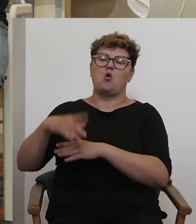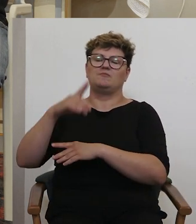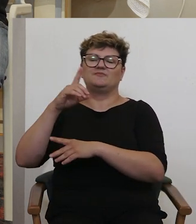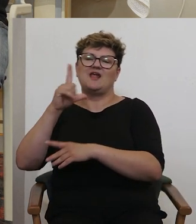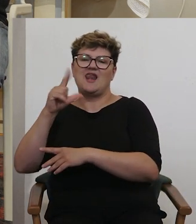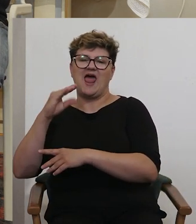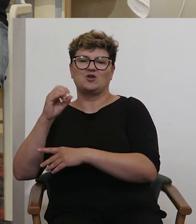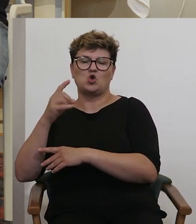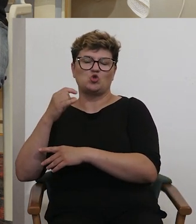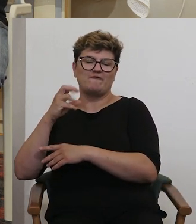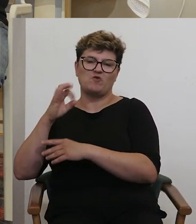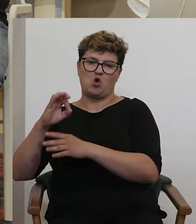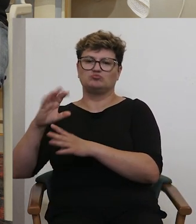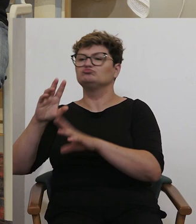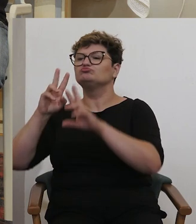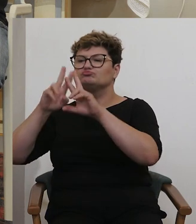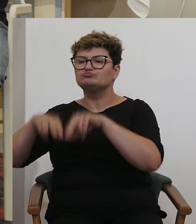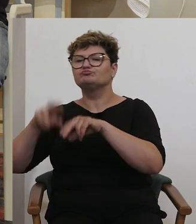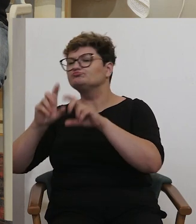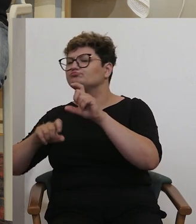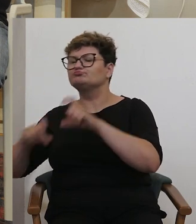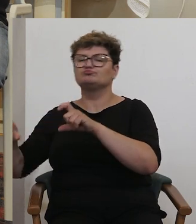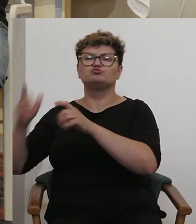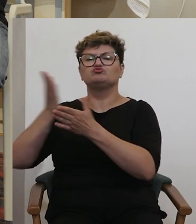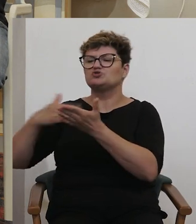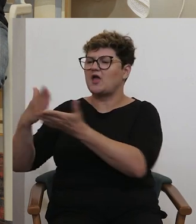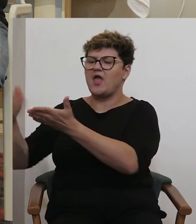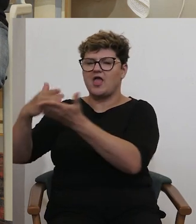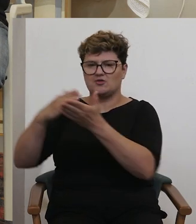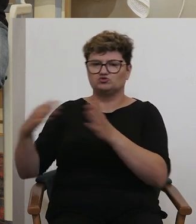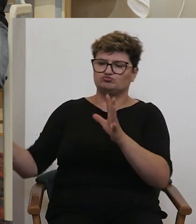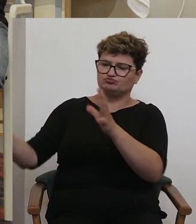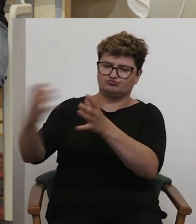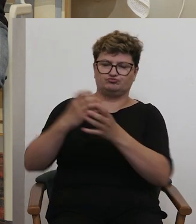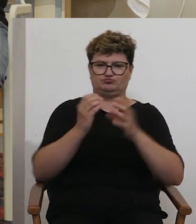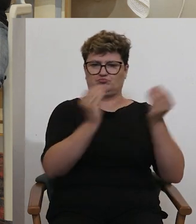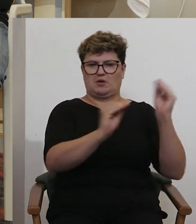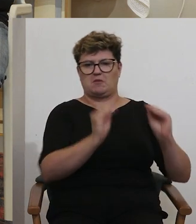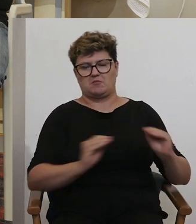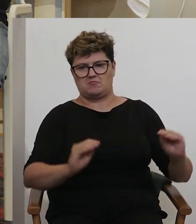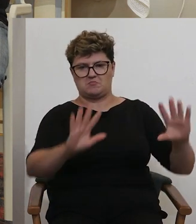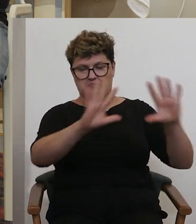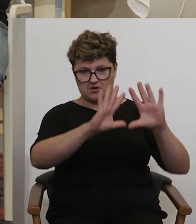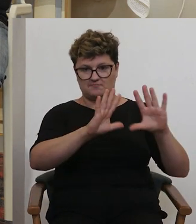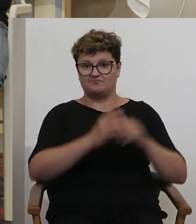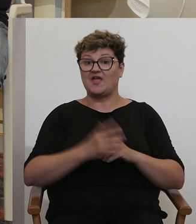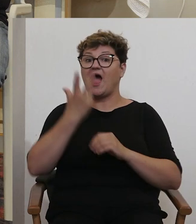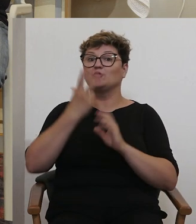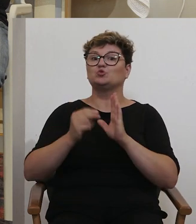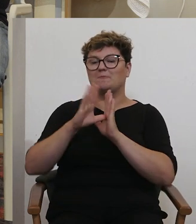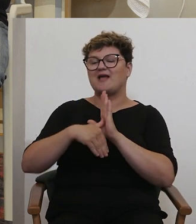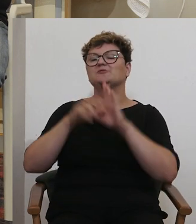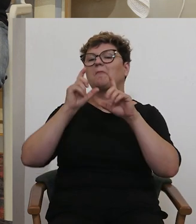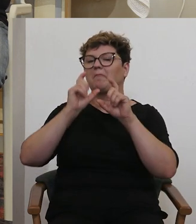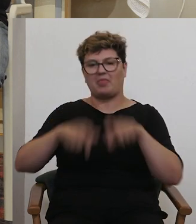z wszystkich czołgów brygady, które się ostały. A w walkach o Trójmiasto dokładnie się ostały trzy